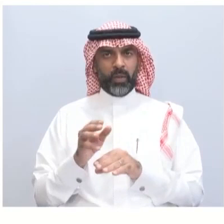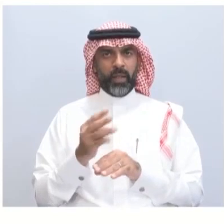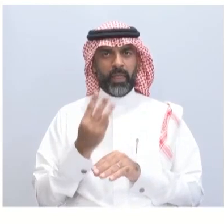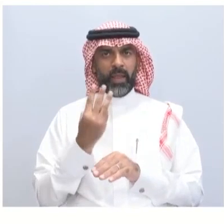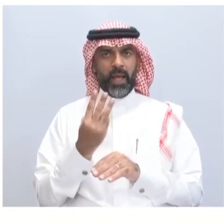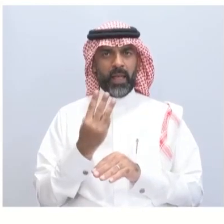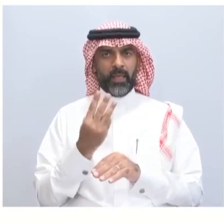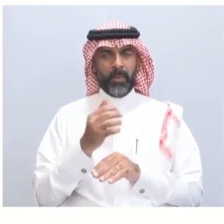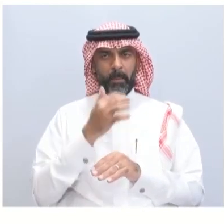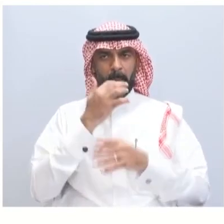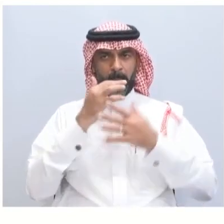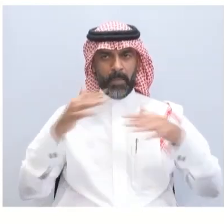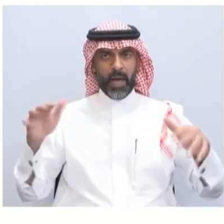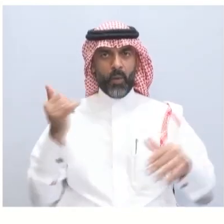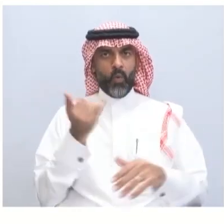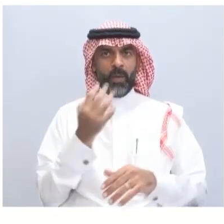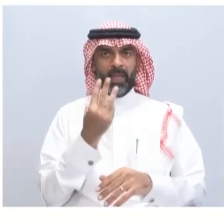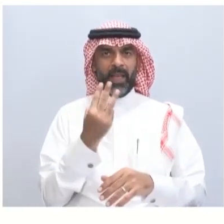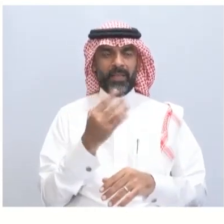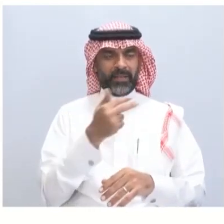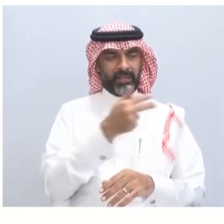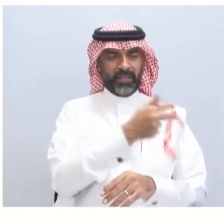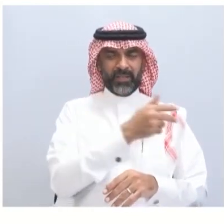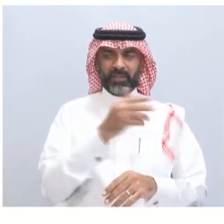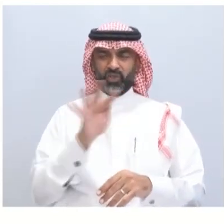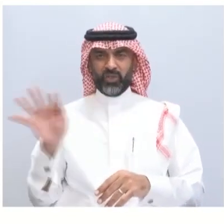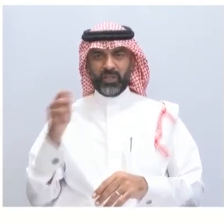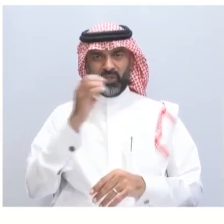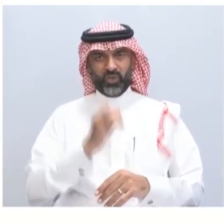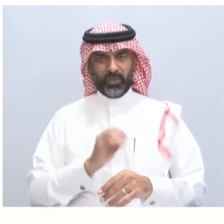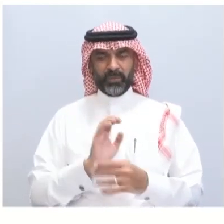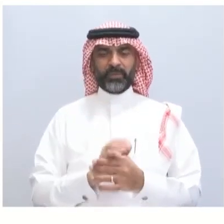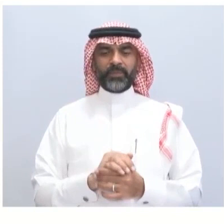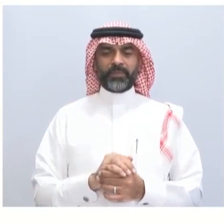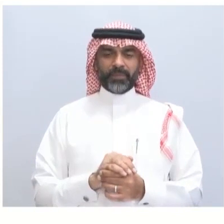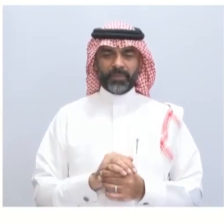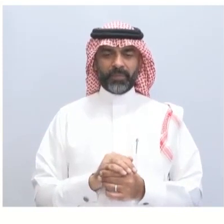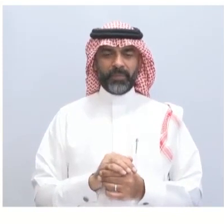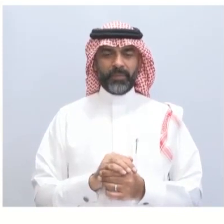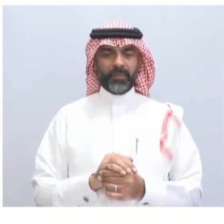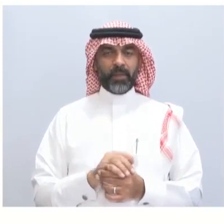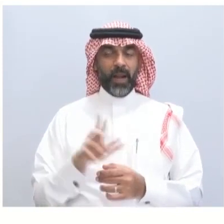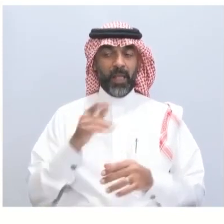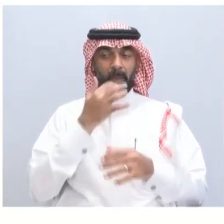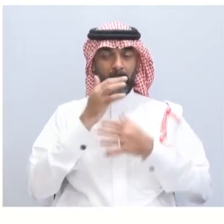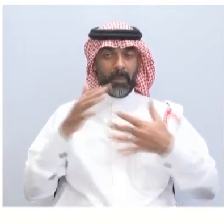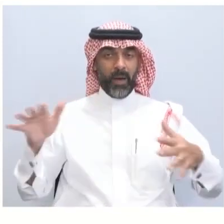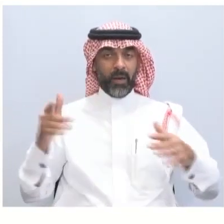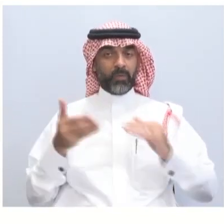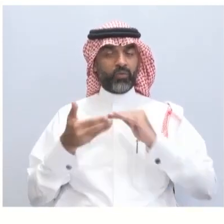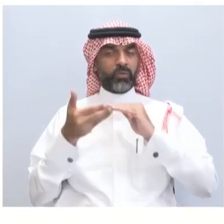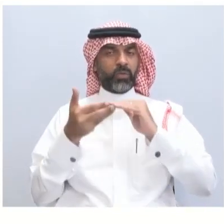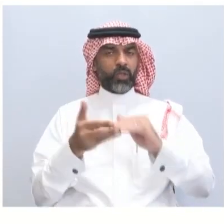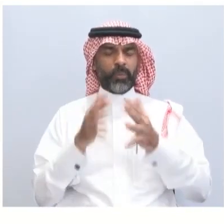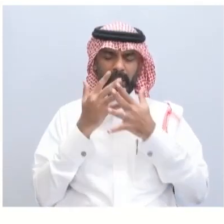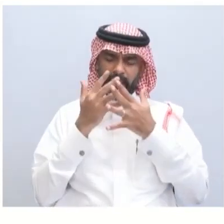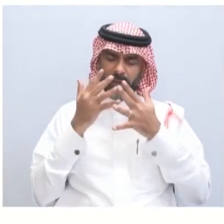ممرات بحريه مهمه ايضا اضفى لها اهميه عظمى فهذه البحار اسهمت كثيرا في